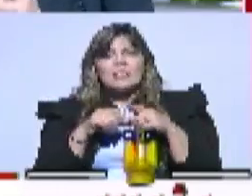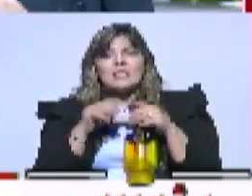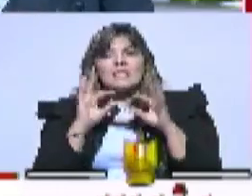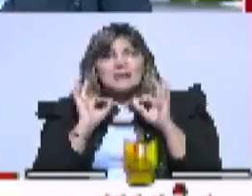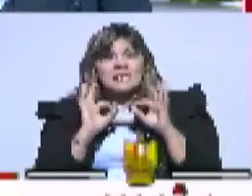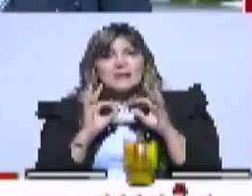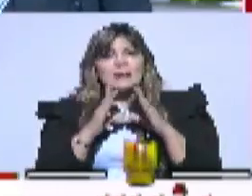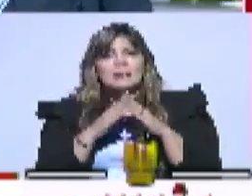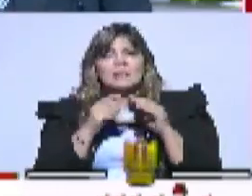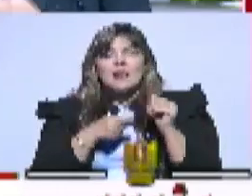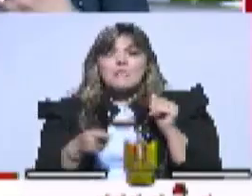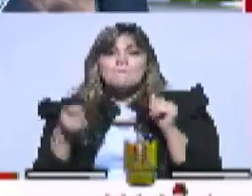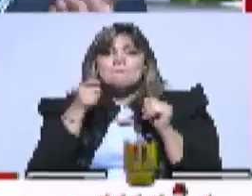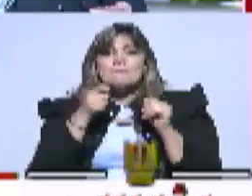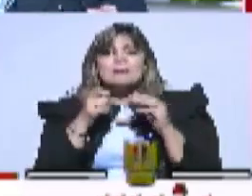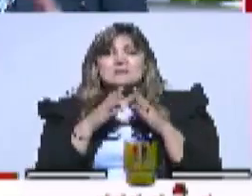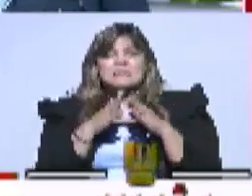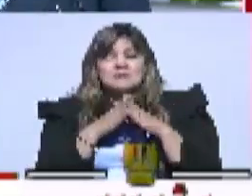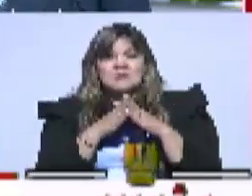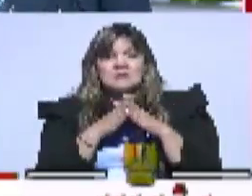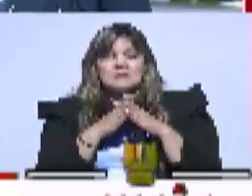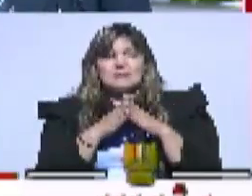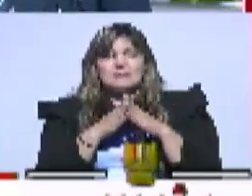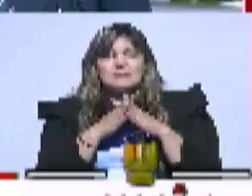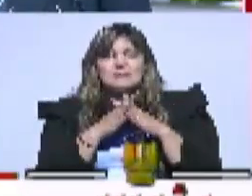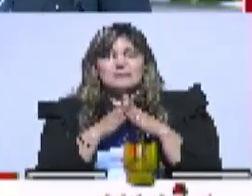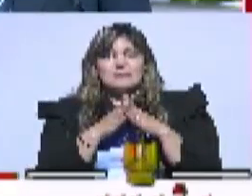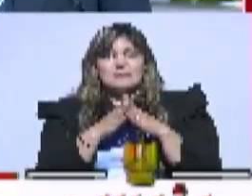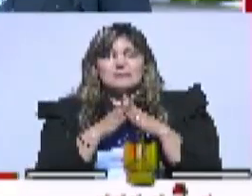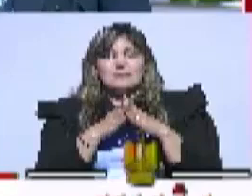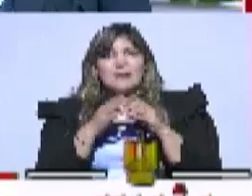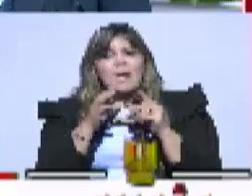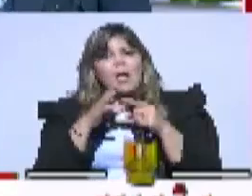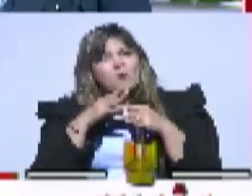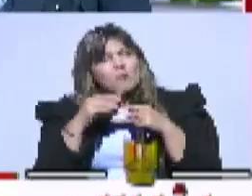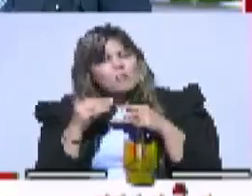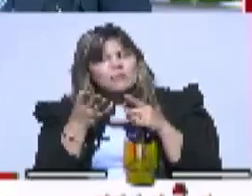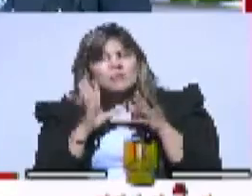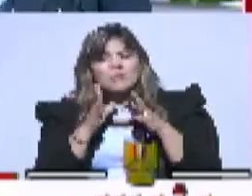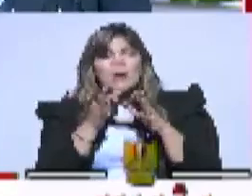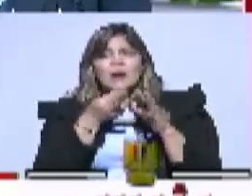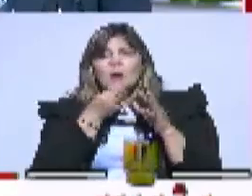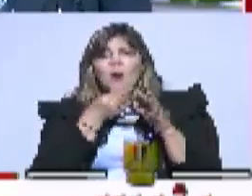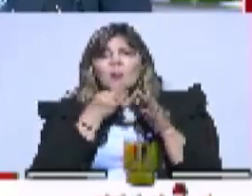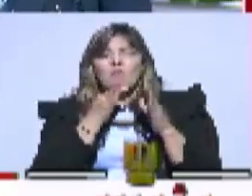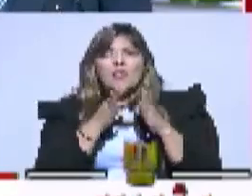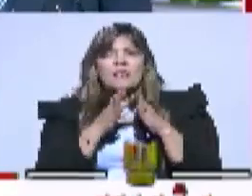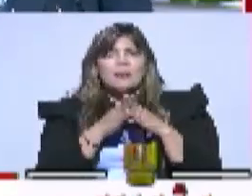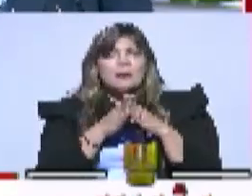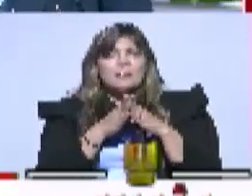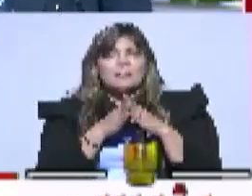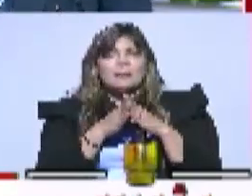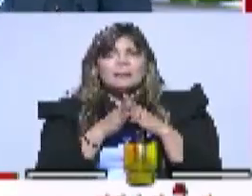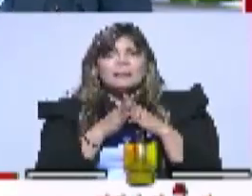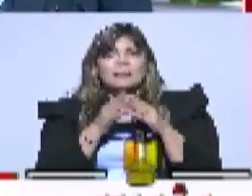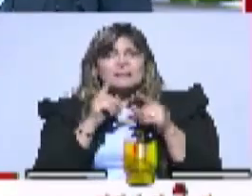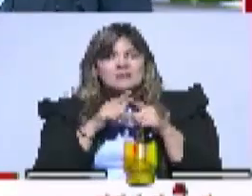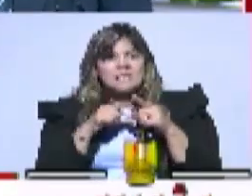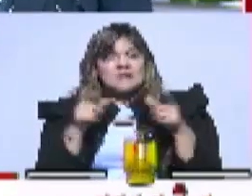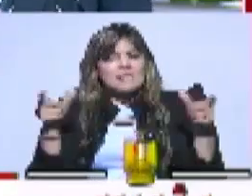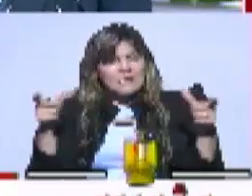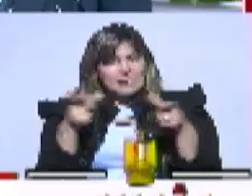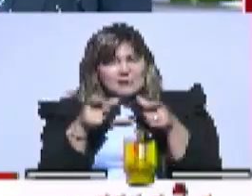الرسمية بالزيادة حاجة قليلة بالنقصان حاجة قليلة، لكن دي النتائج اللي تم